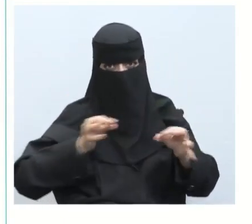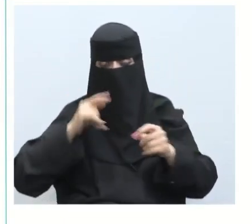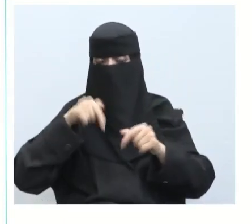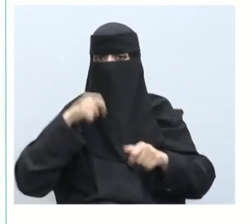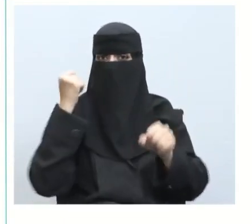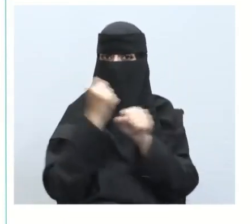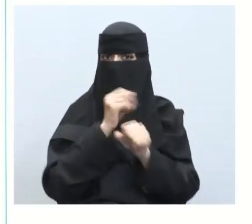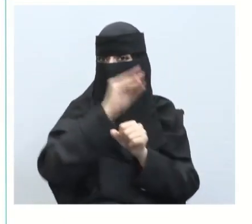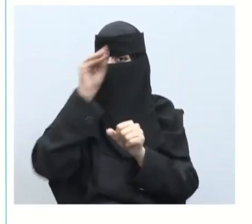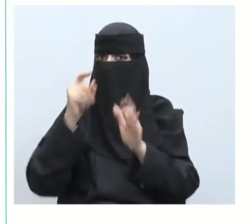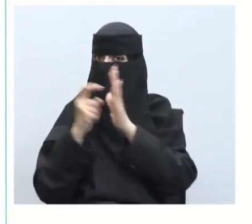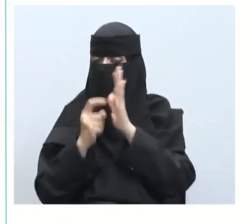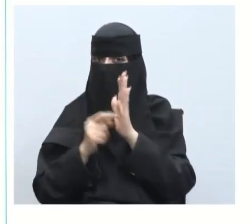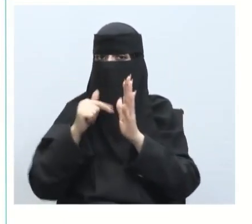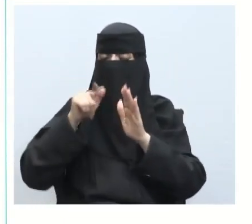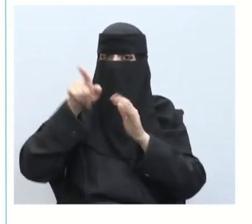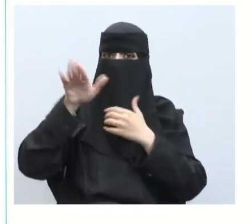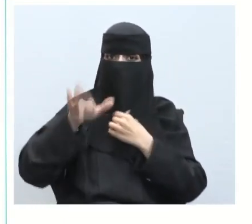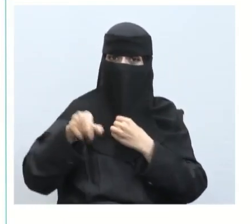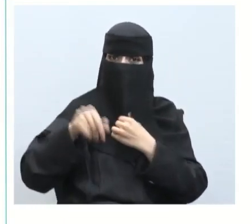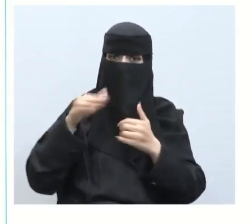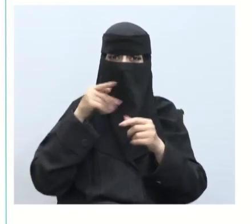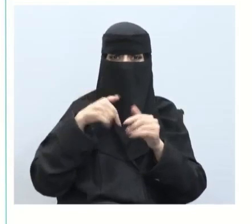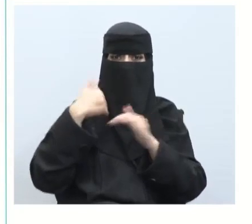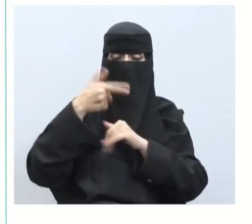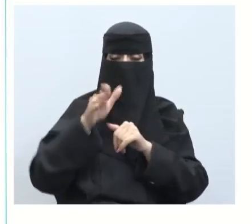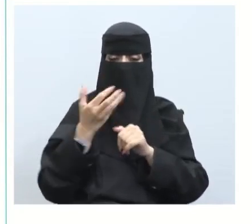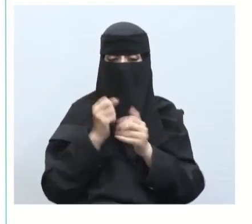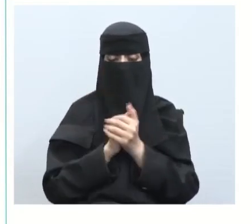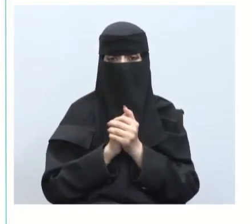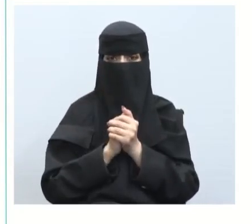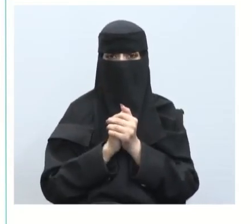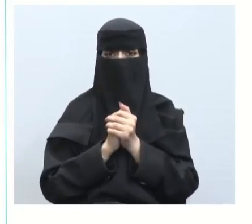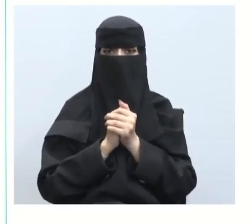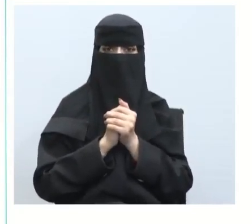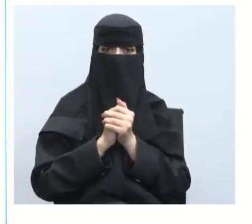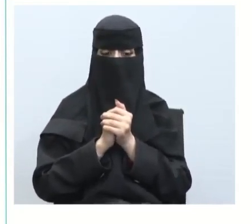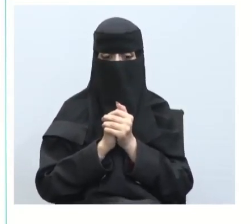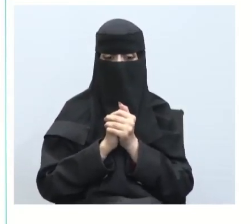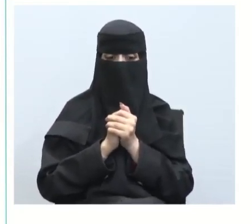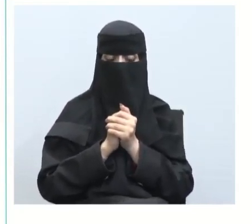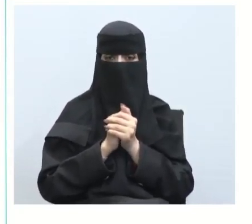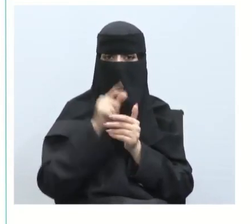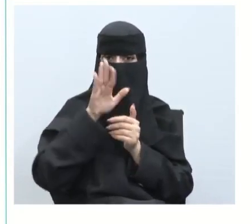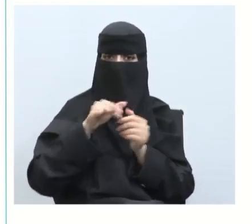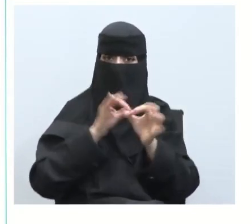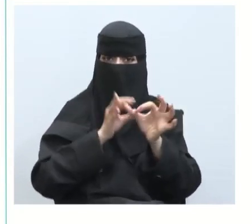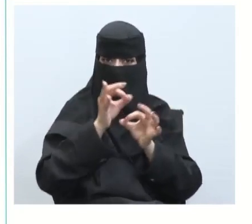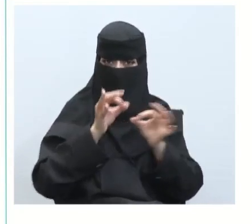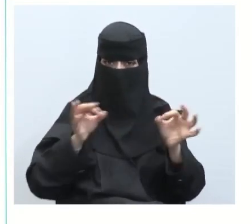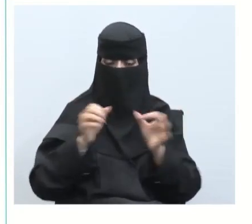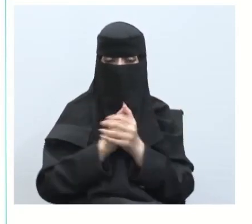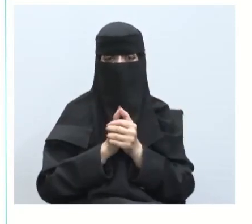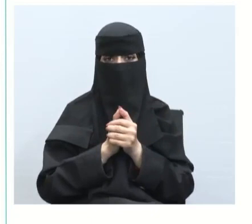ويوظف وينظم وهي وفقا لما يتي دعونا ناخذ كل وظيفه ونوضح بها فمثلا في